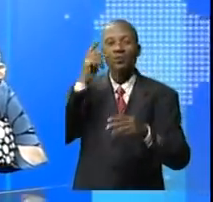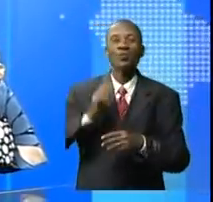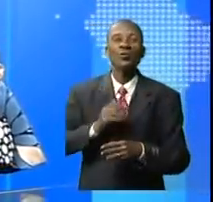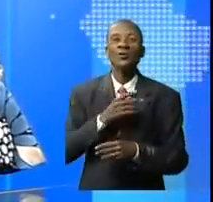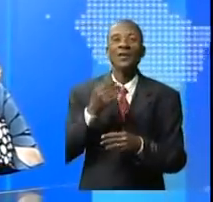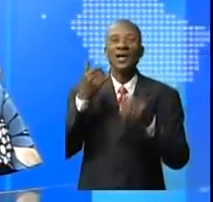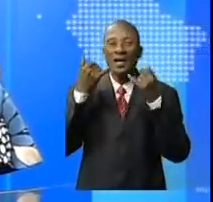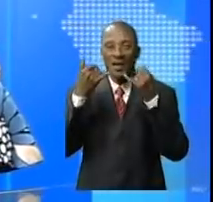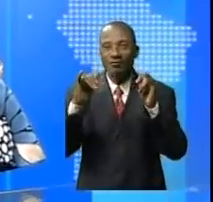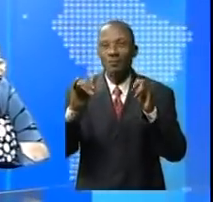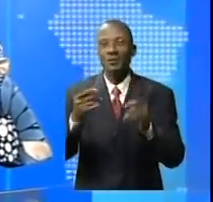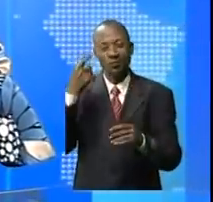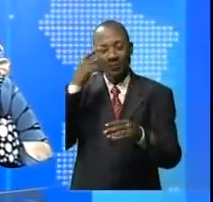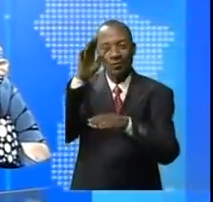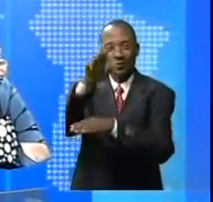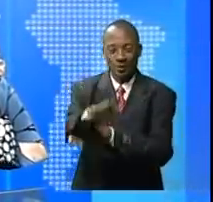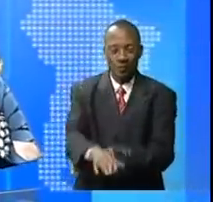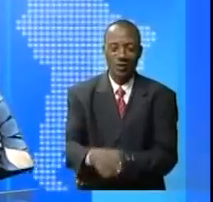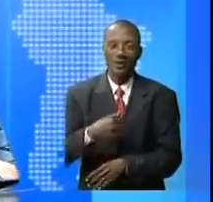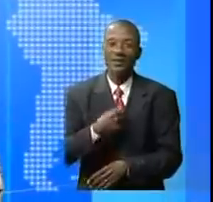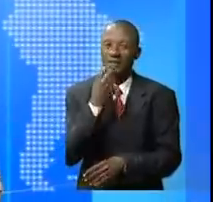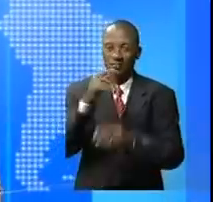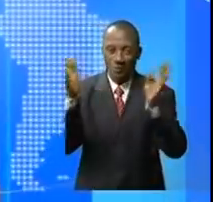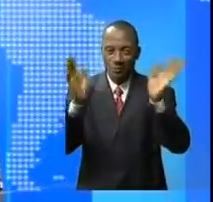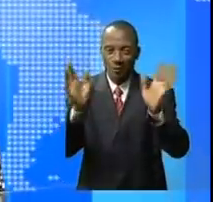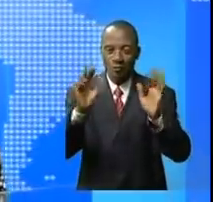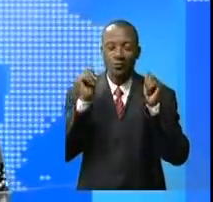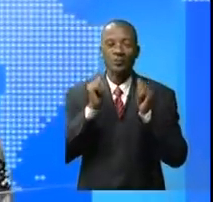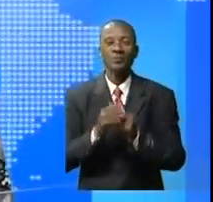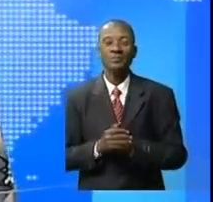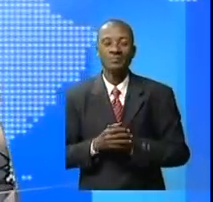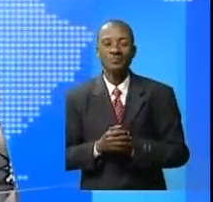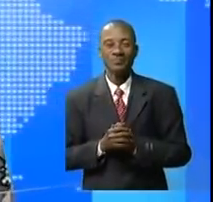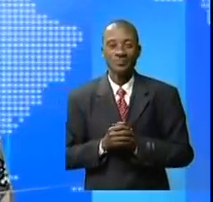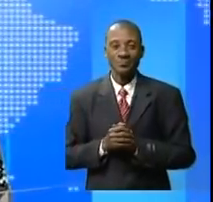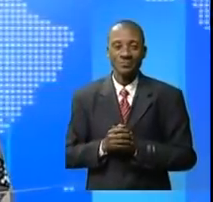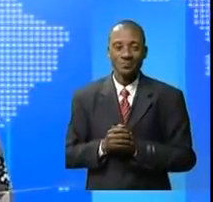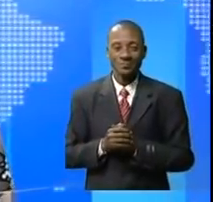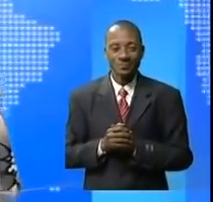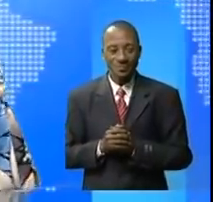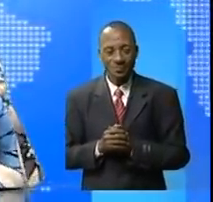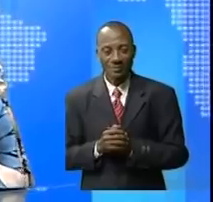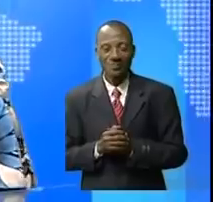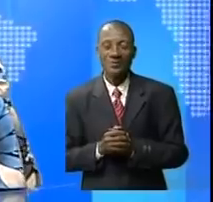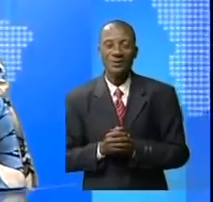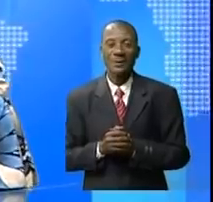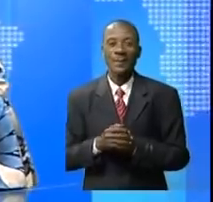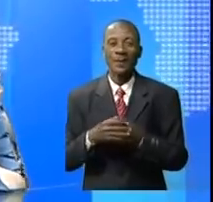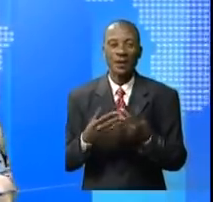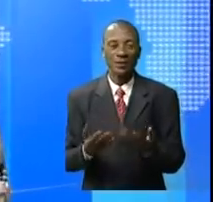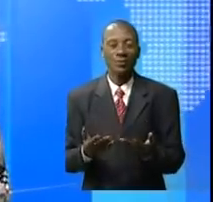ronde à travers le Congo profond pour vous faire une idée de l'actu en République démocratique du Congo. Mesdames et messieurs,